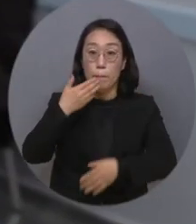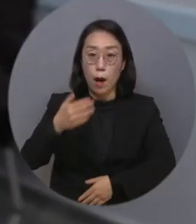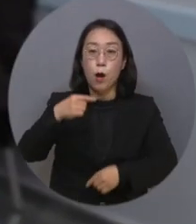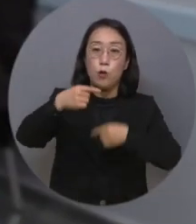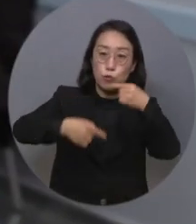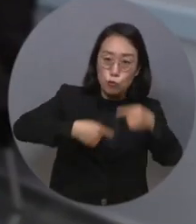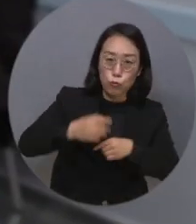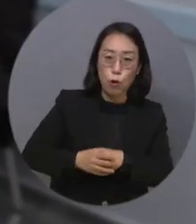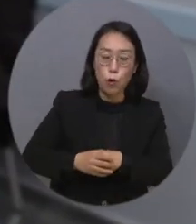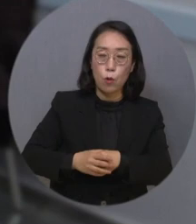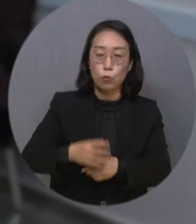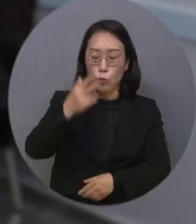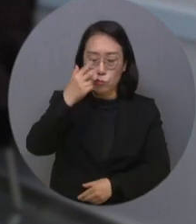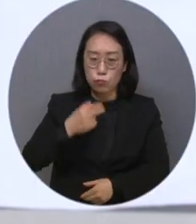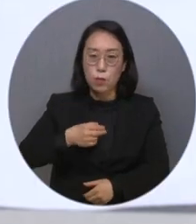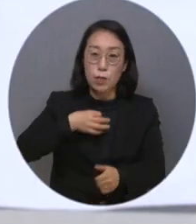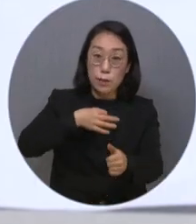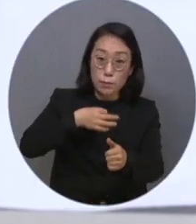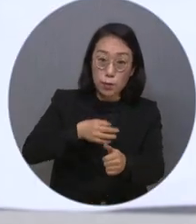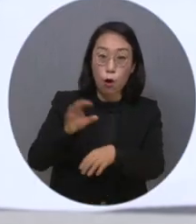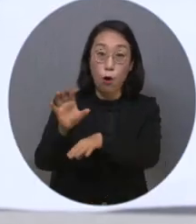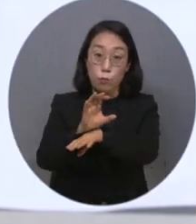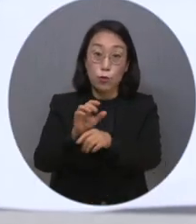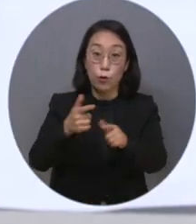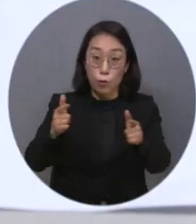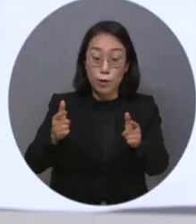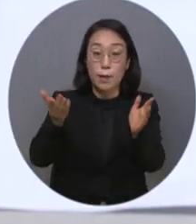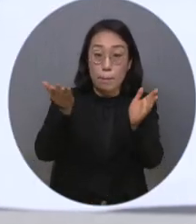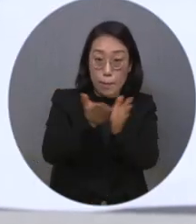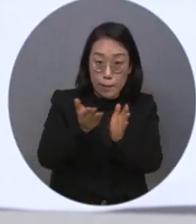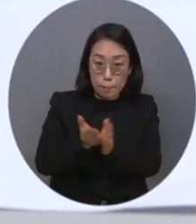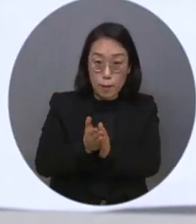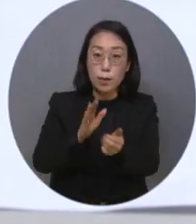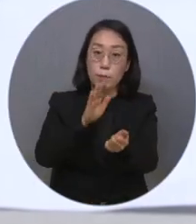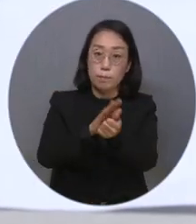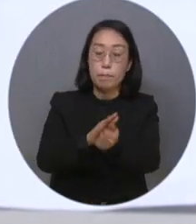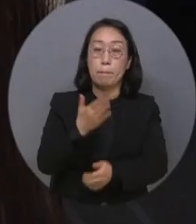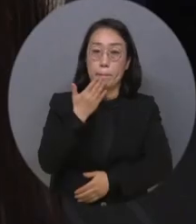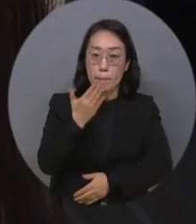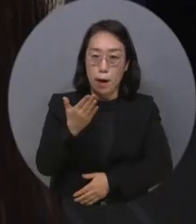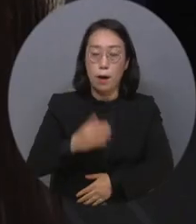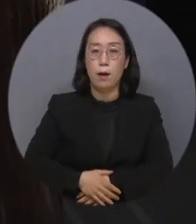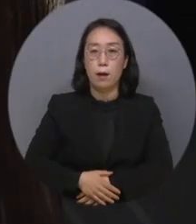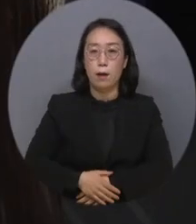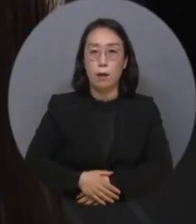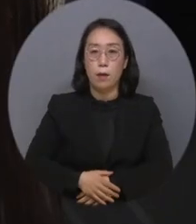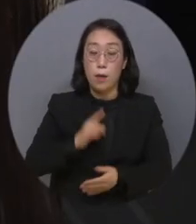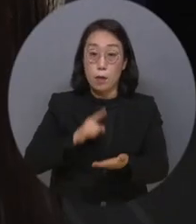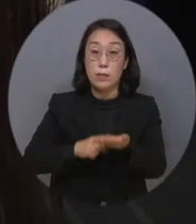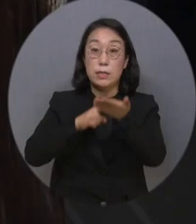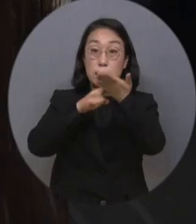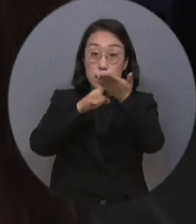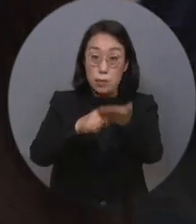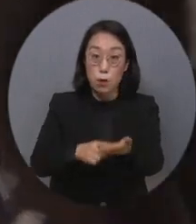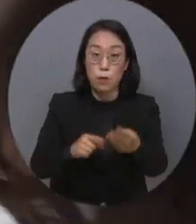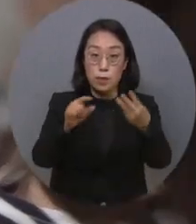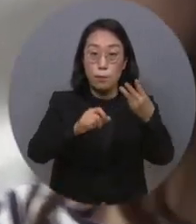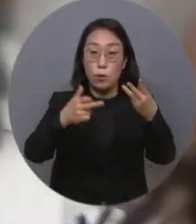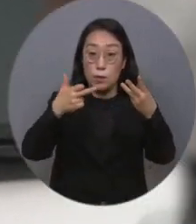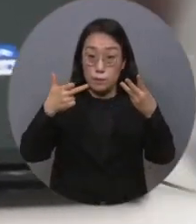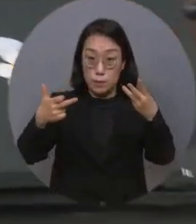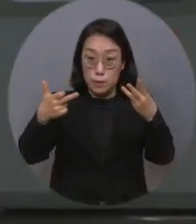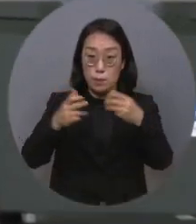통역사와 음성지원 컴퓨터 등 장애 유형별 다양한 편의 지원도 받을 수 있습니다. 원서는 3월 17일부터